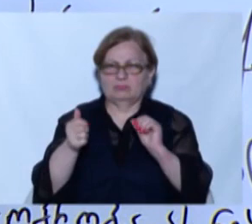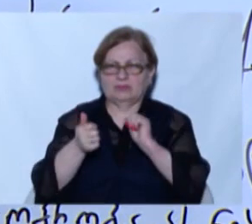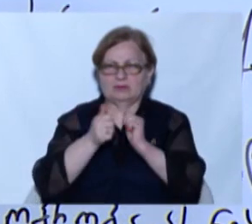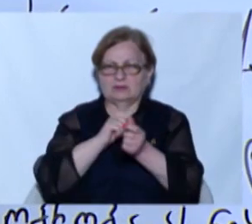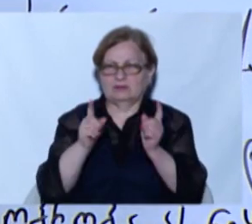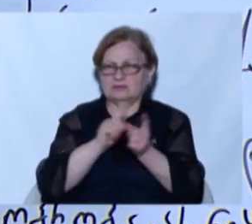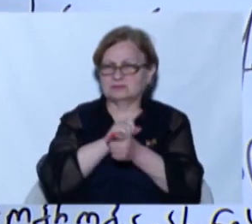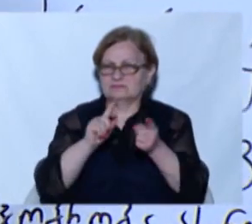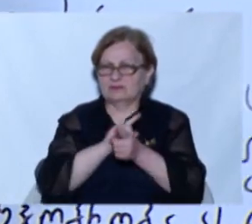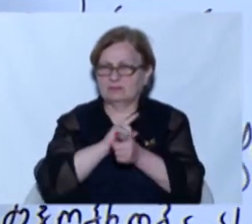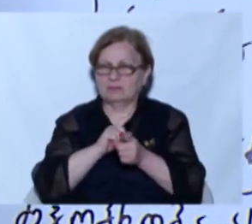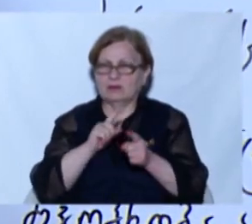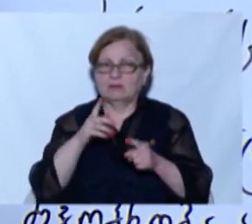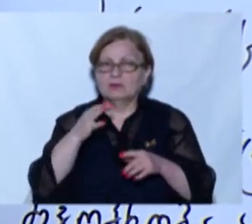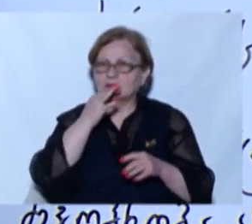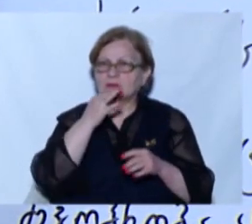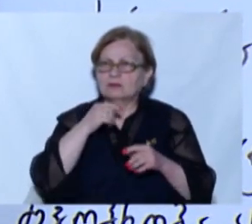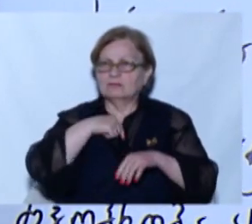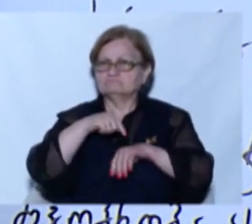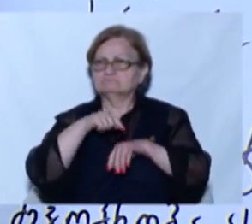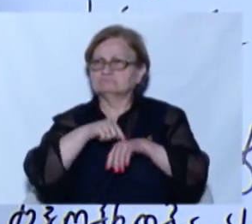ისეთი ემოციით გავსებს, რომ